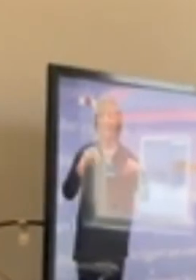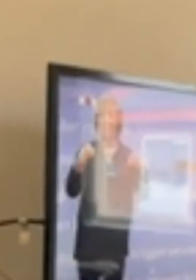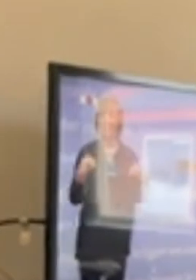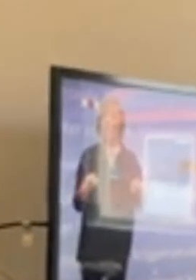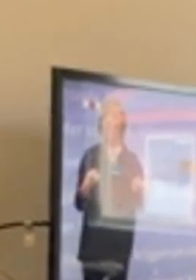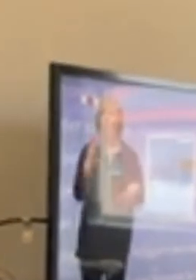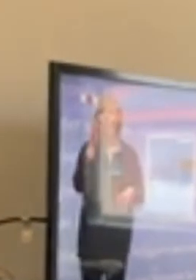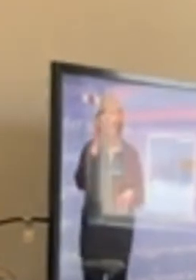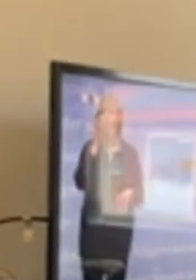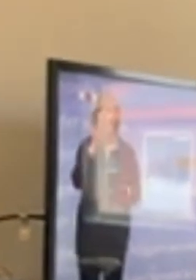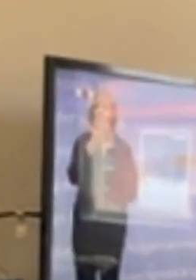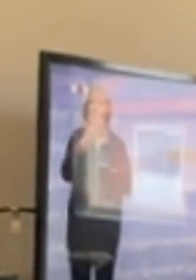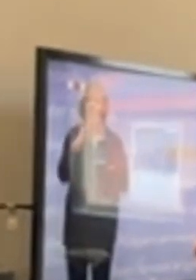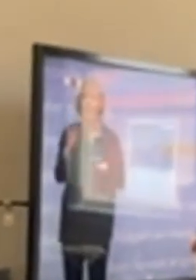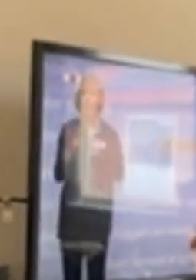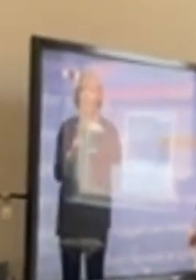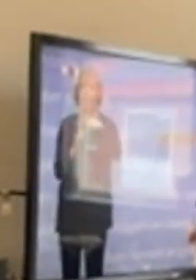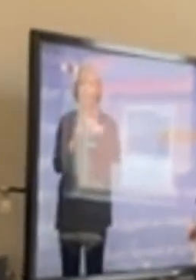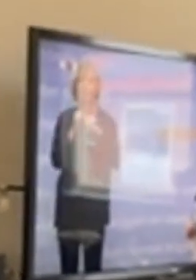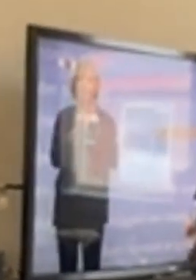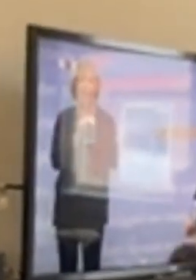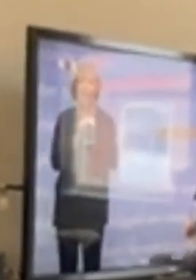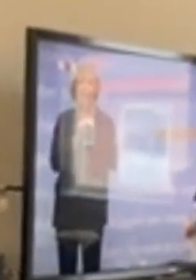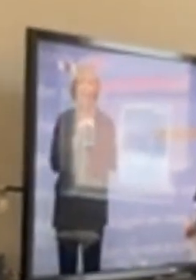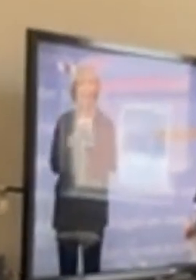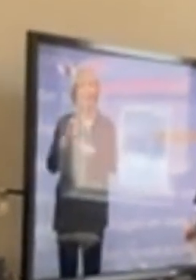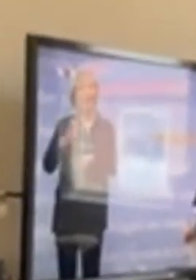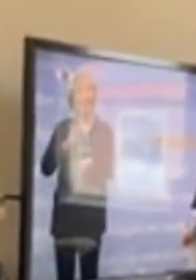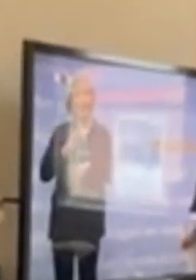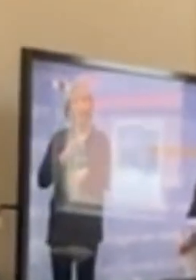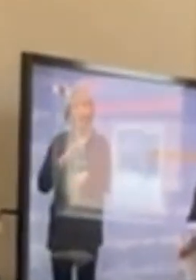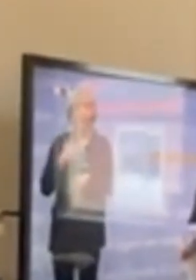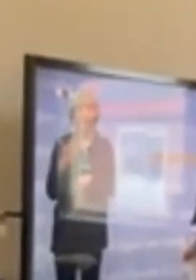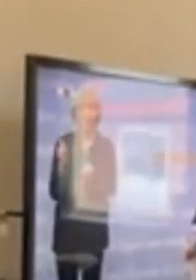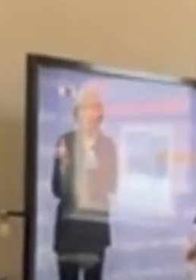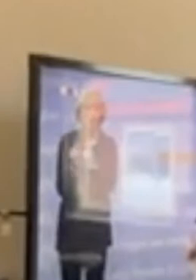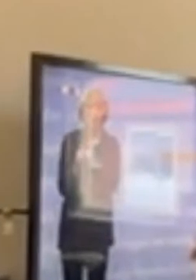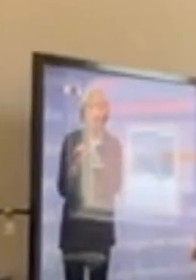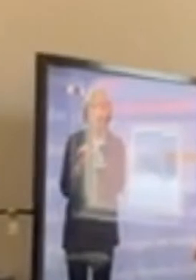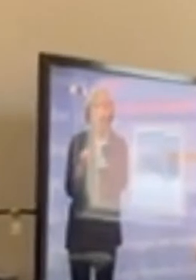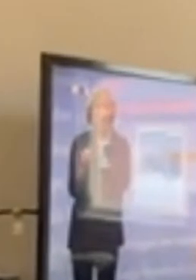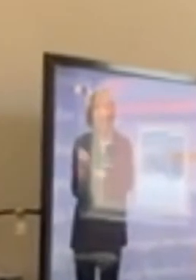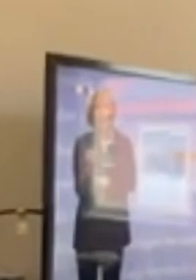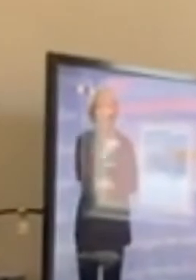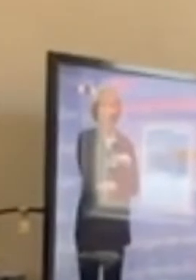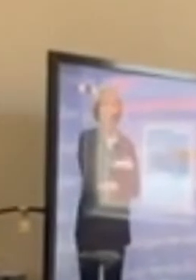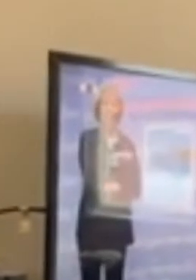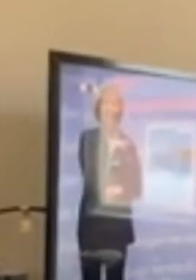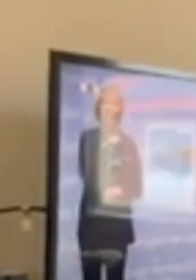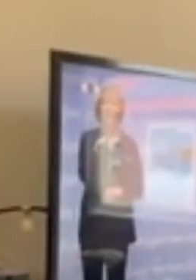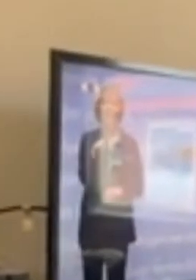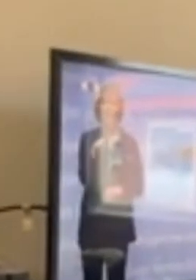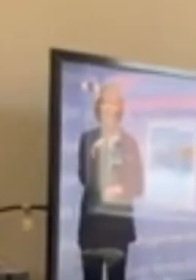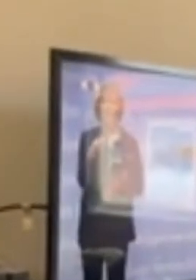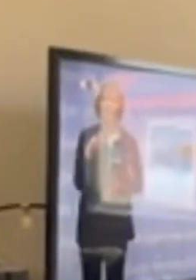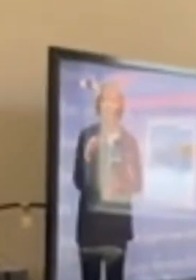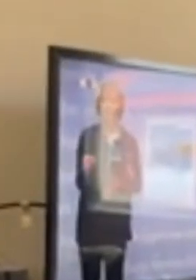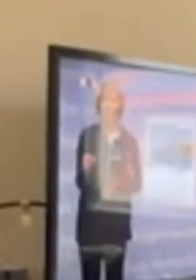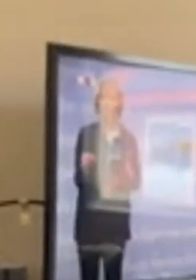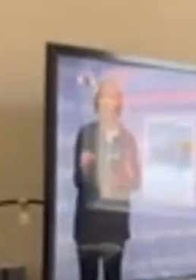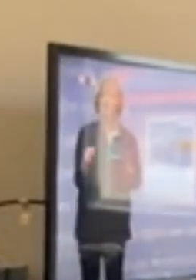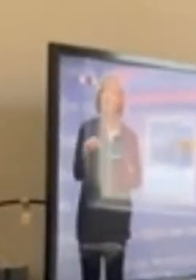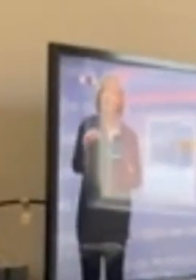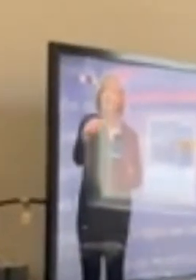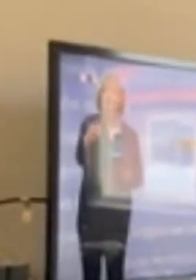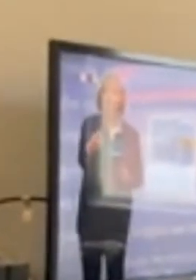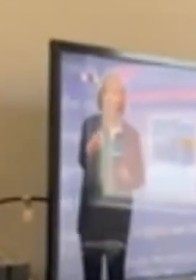wonende 90-plussers uitgenodigd die zelf of eventueel met begeleiding naar de GGD kunnen komen. En dan de week daarna, in de